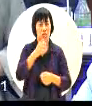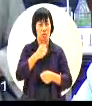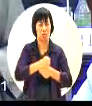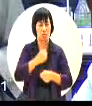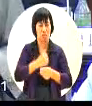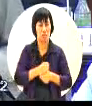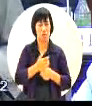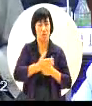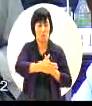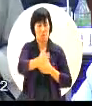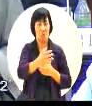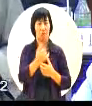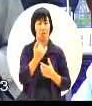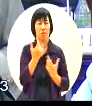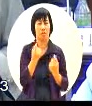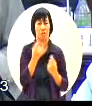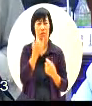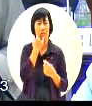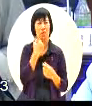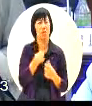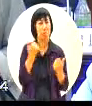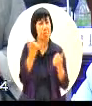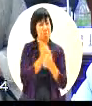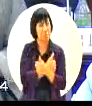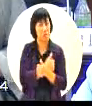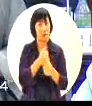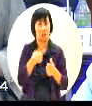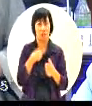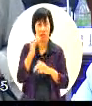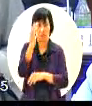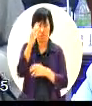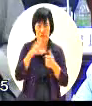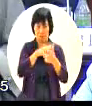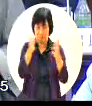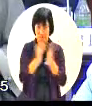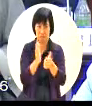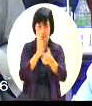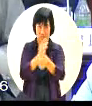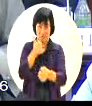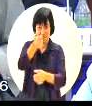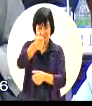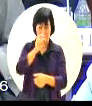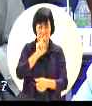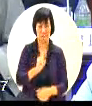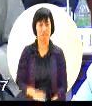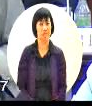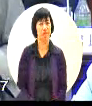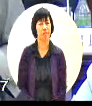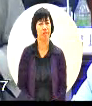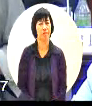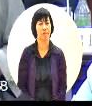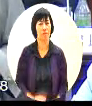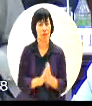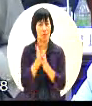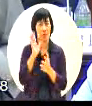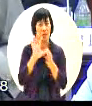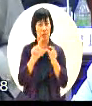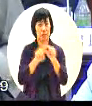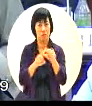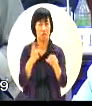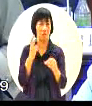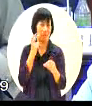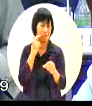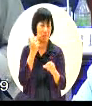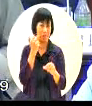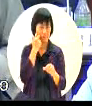忙，我嘛是爱代表市府团队，甲你讲多来多谢。啊，对咱的中港股伫燕